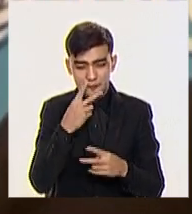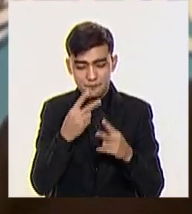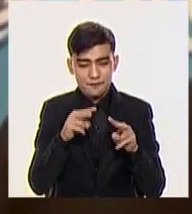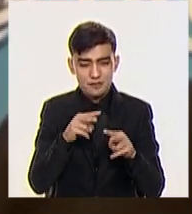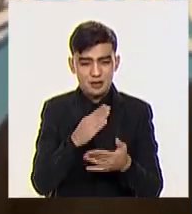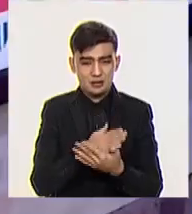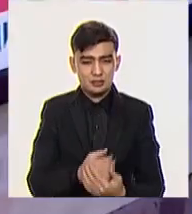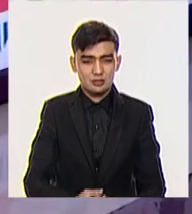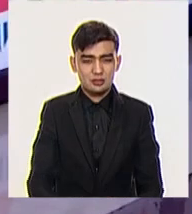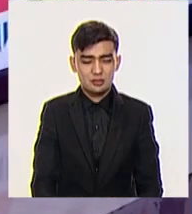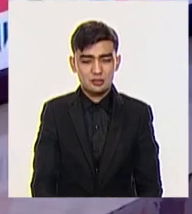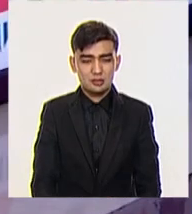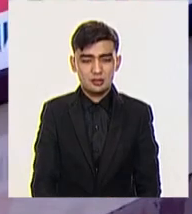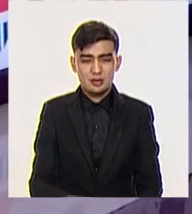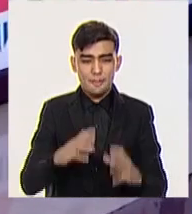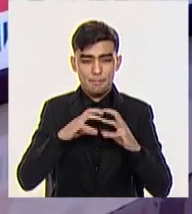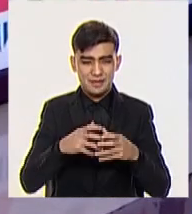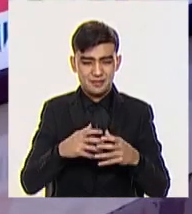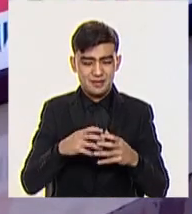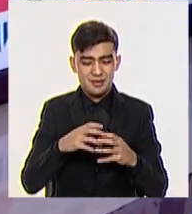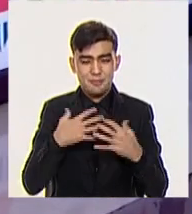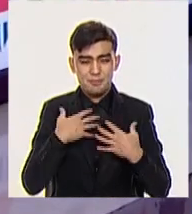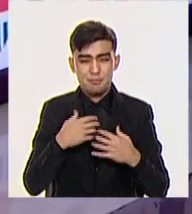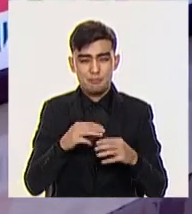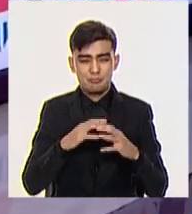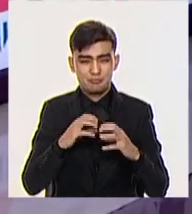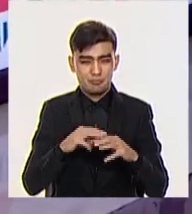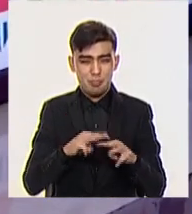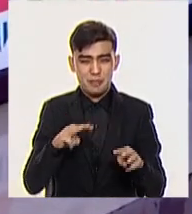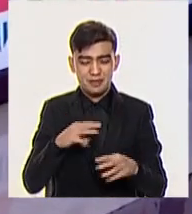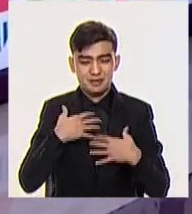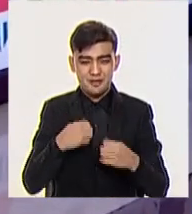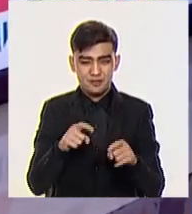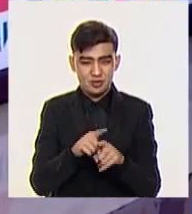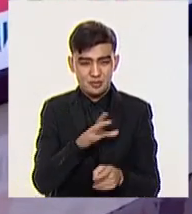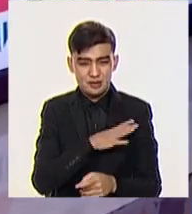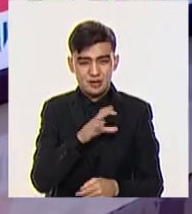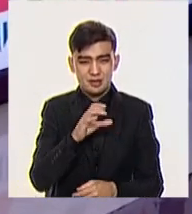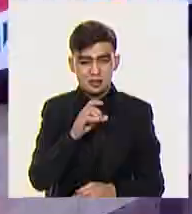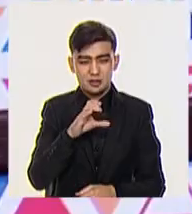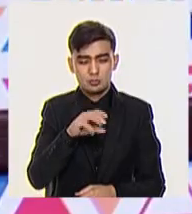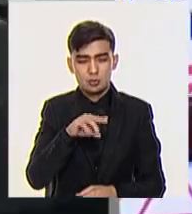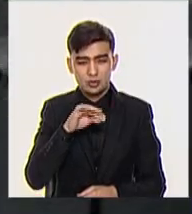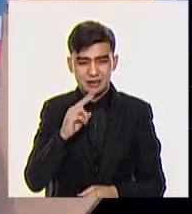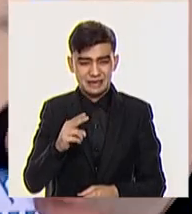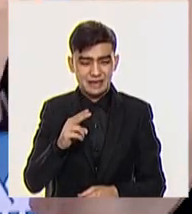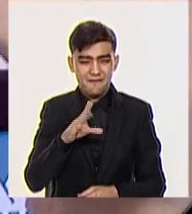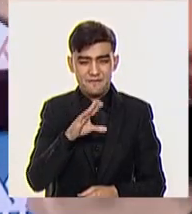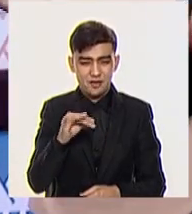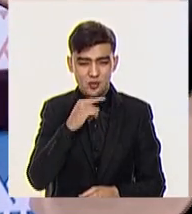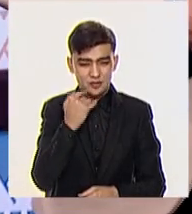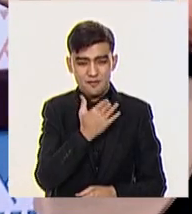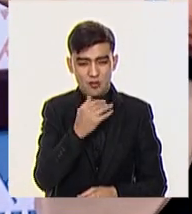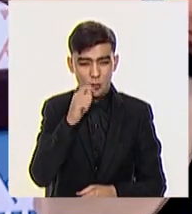наблюдаем. А в Минздрав Украины поступила заявка на регистрацию российской вакцины «Спутник Ви». Хотя ранее